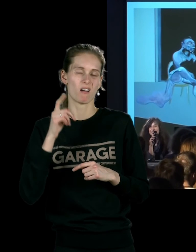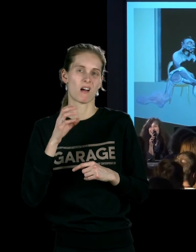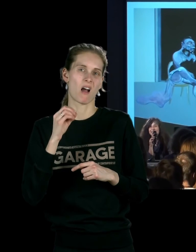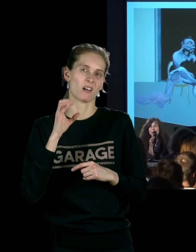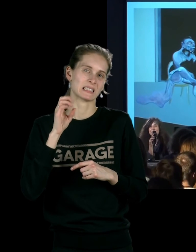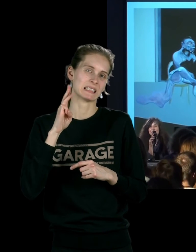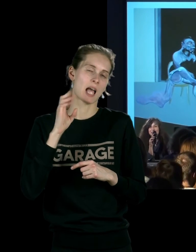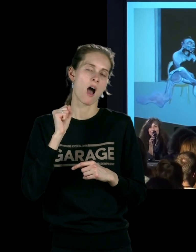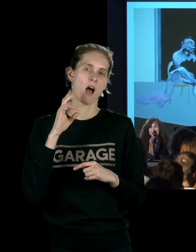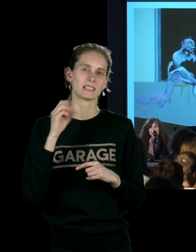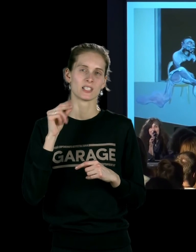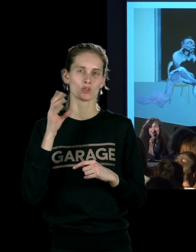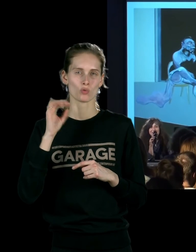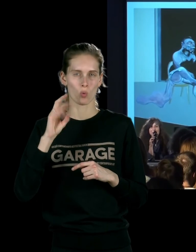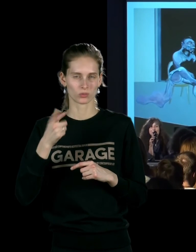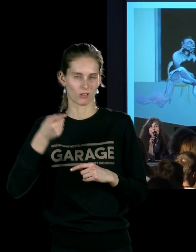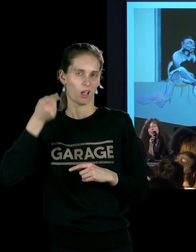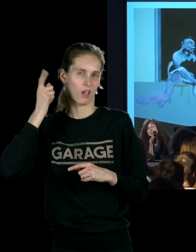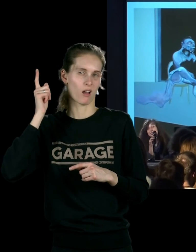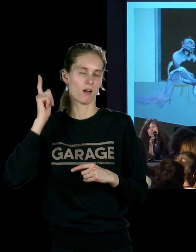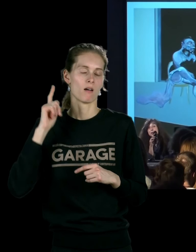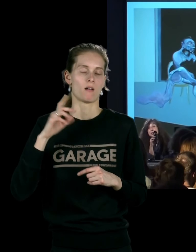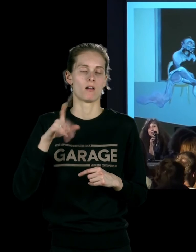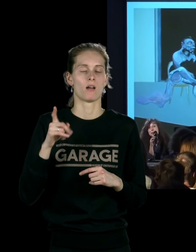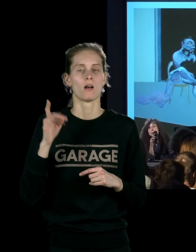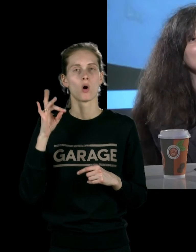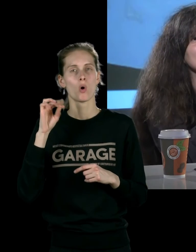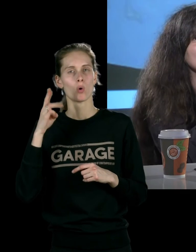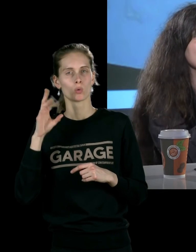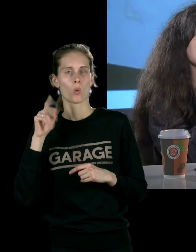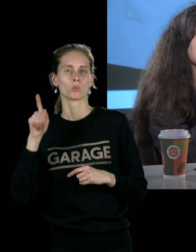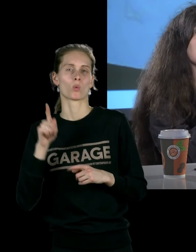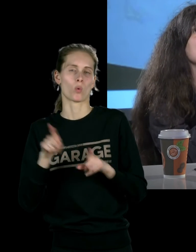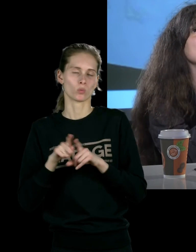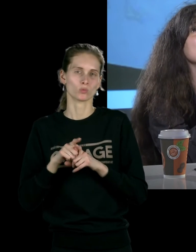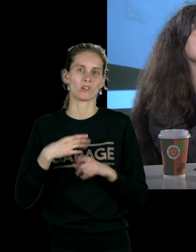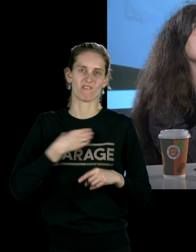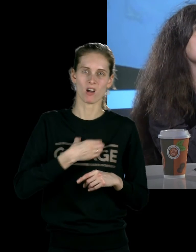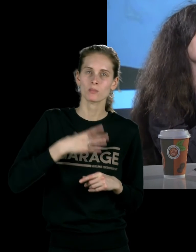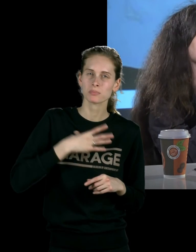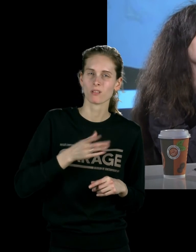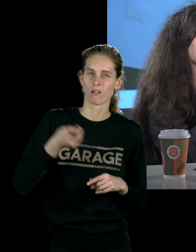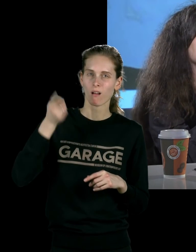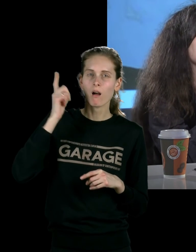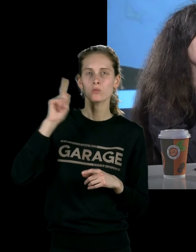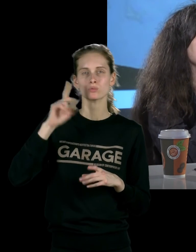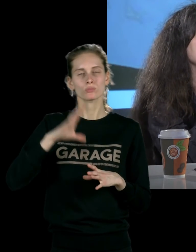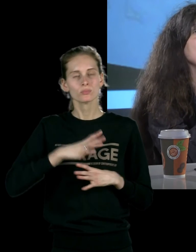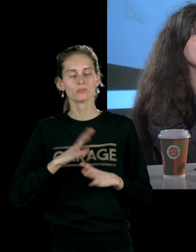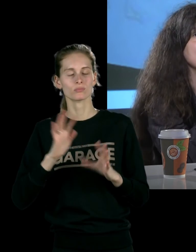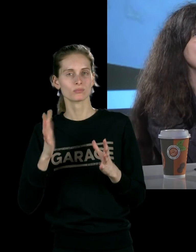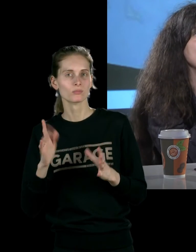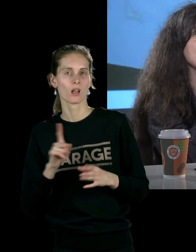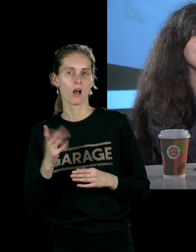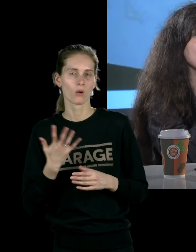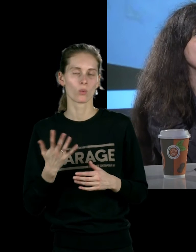которого Бекон считал этим своим антиподом, а отчасти соперником, в том, что выражение таких